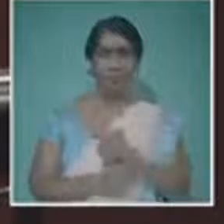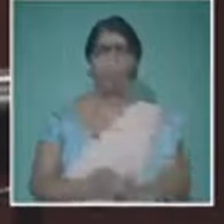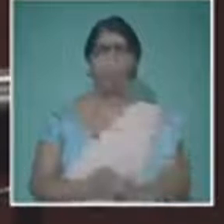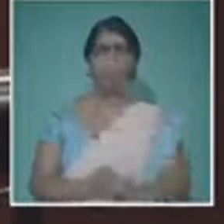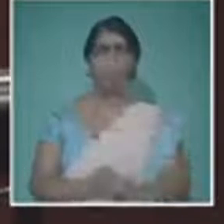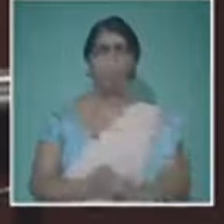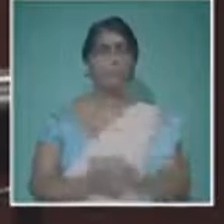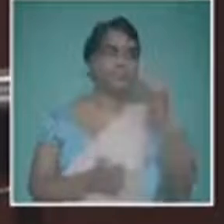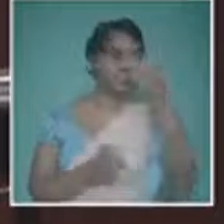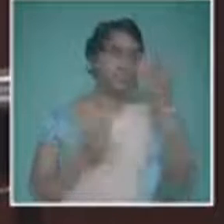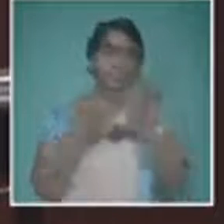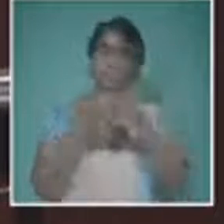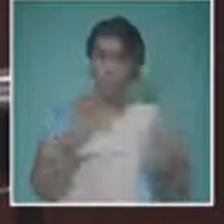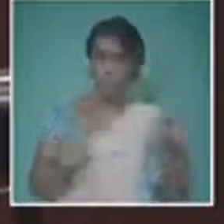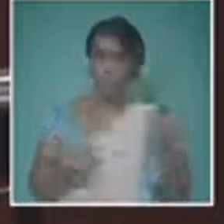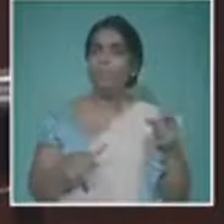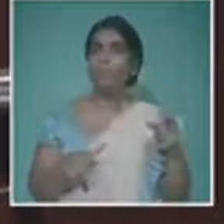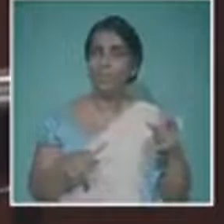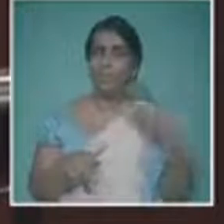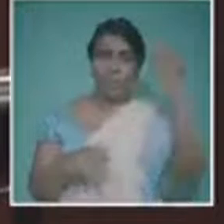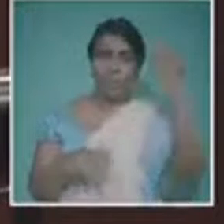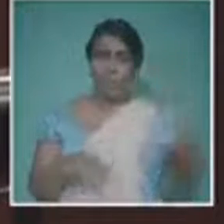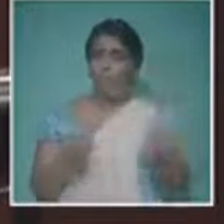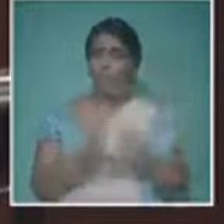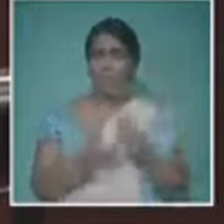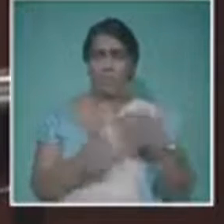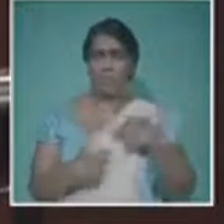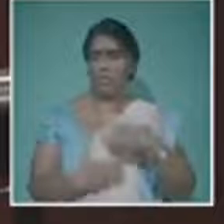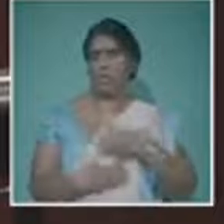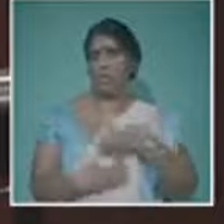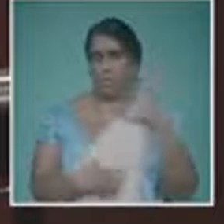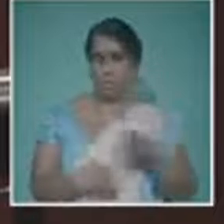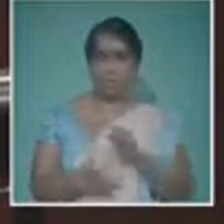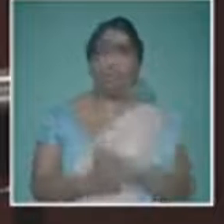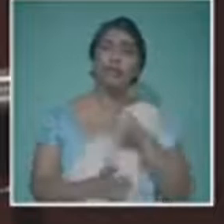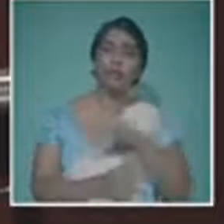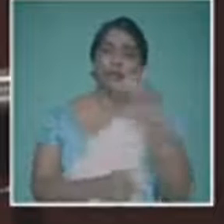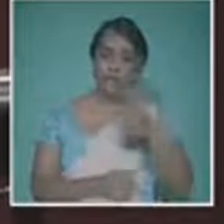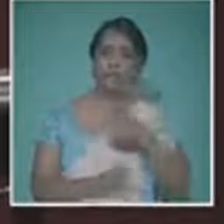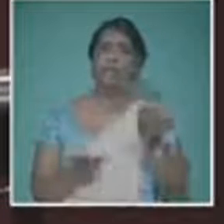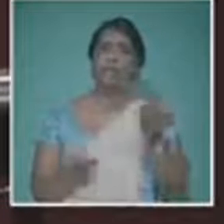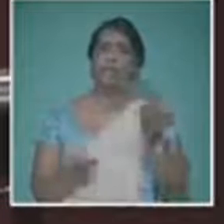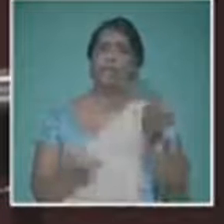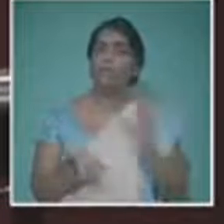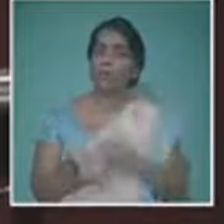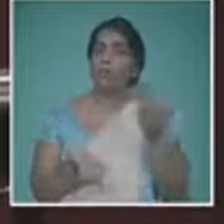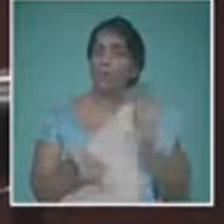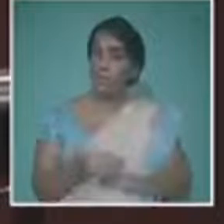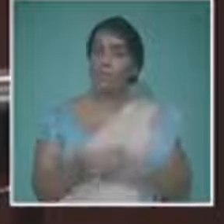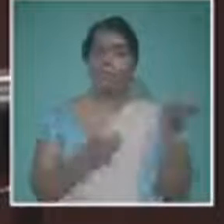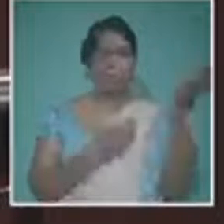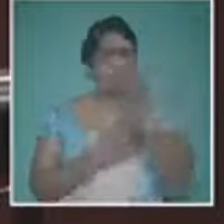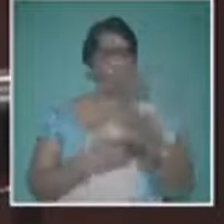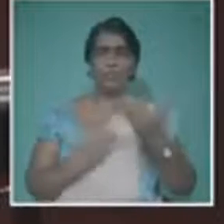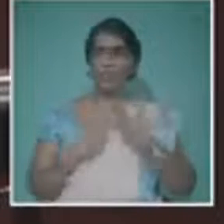உண்மையிலே வலிக்கின்றது. தமிழை நீங்கள் மீண்டும் மீண்டும் எங்களுடைய மொழியை, நாங்கள்